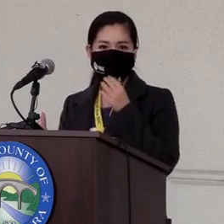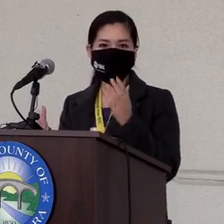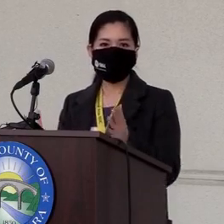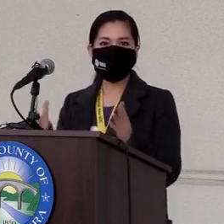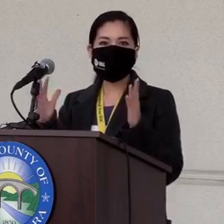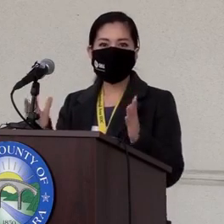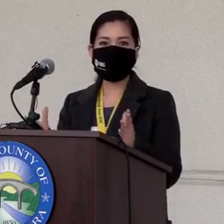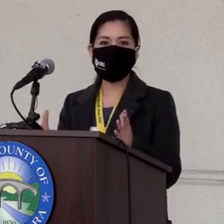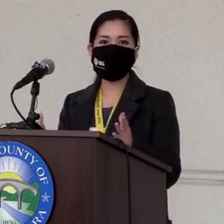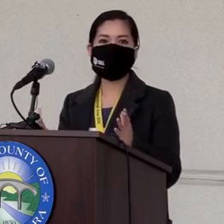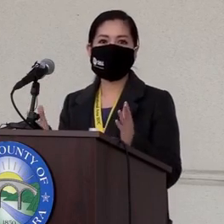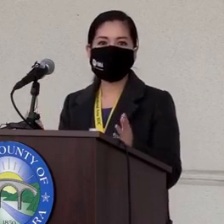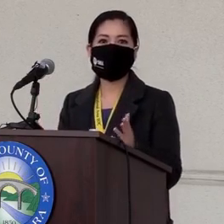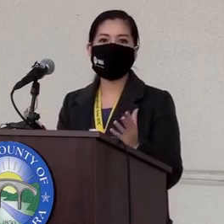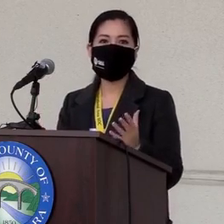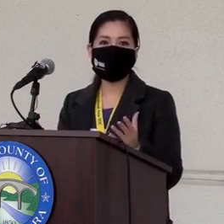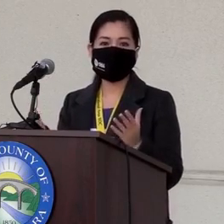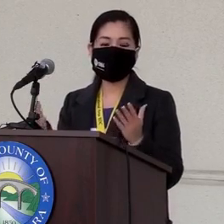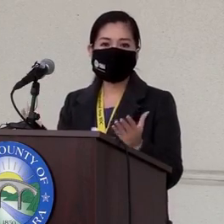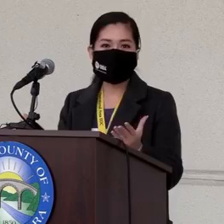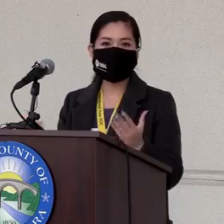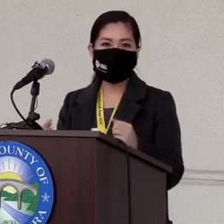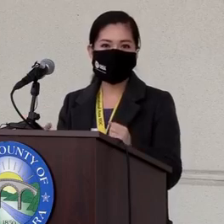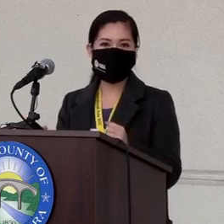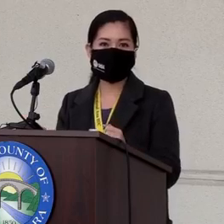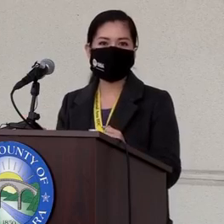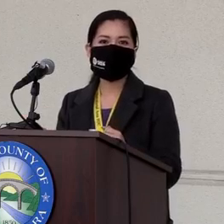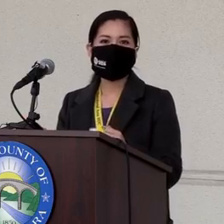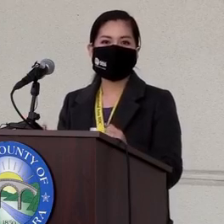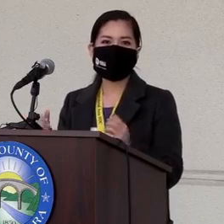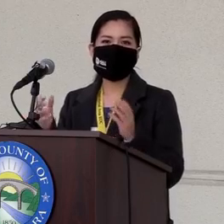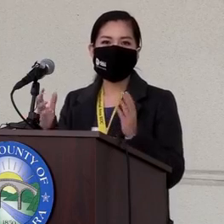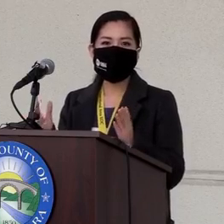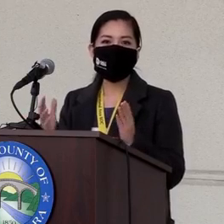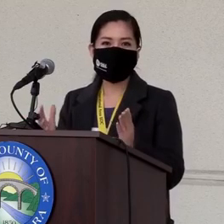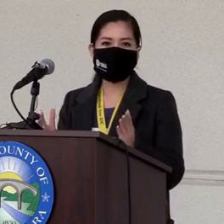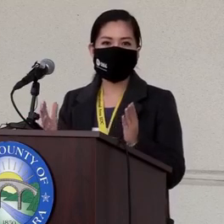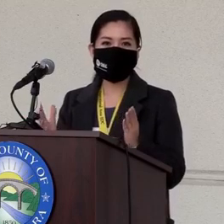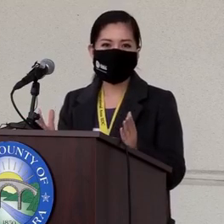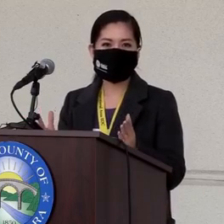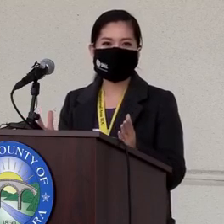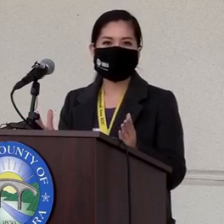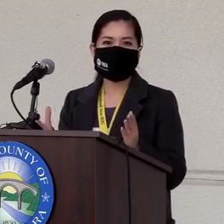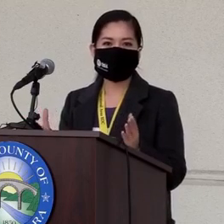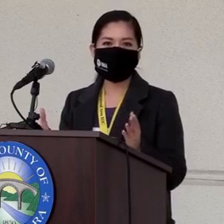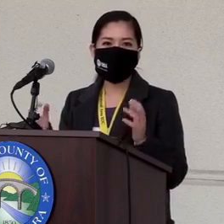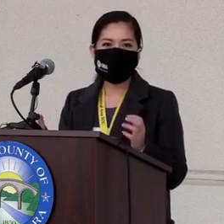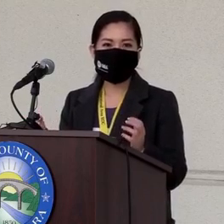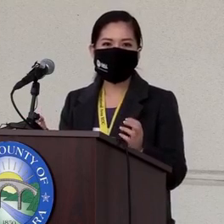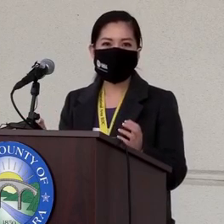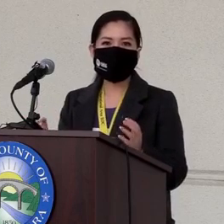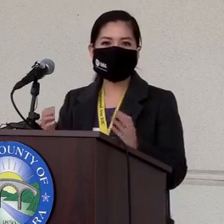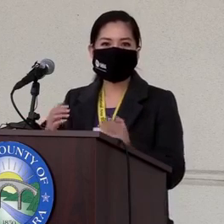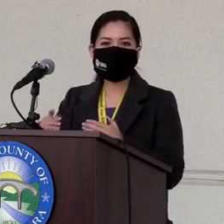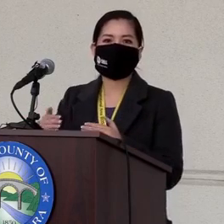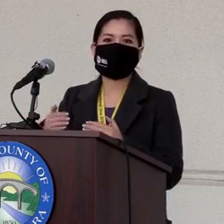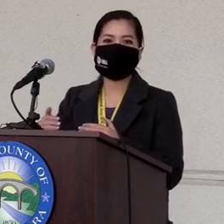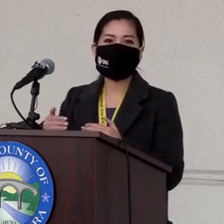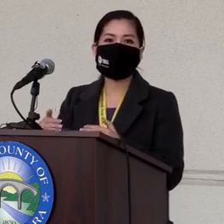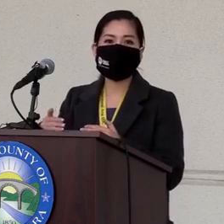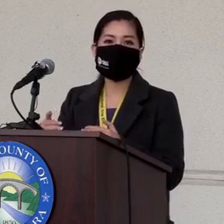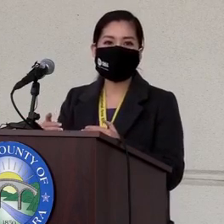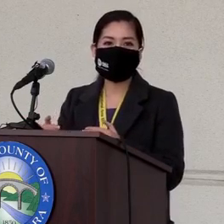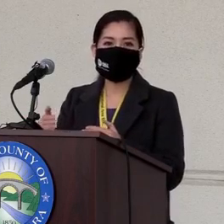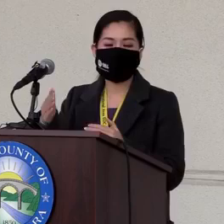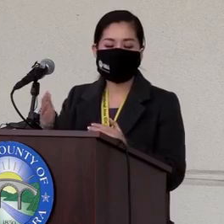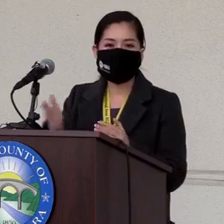trong cái thời gian mà mình đang chờ cái vaccine nó đến với mình á, là chúng tôi mong là quý vị hãy cùng chúng tôi ngăn chặn được cái